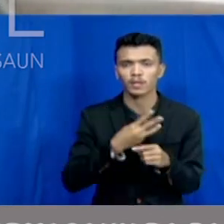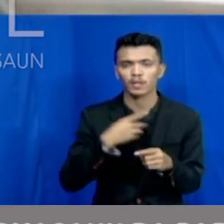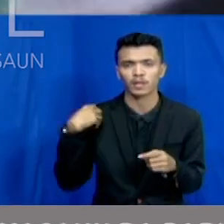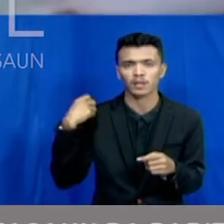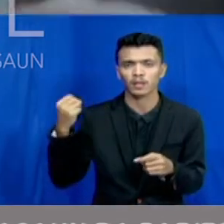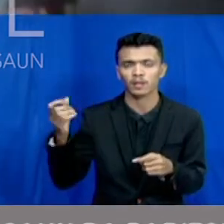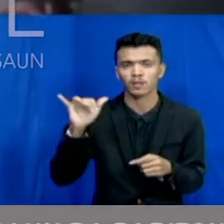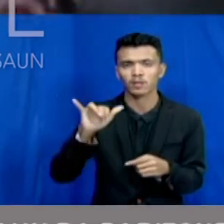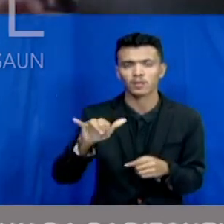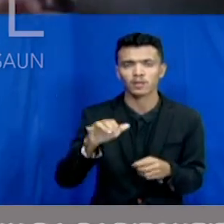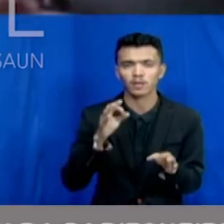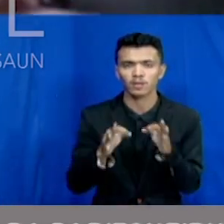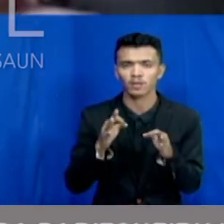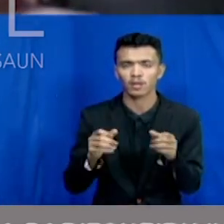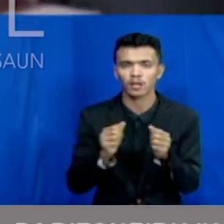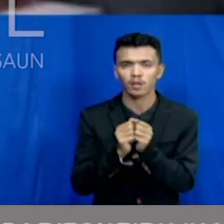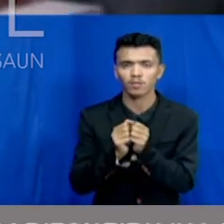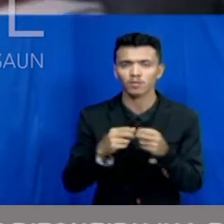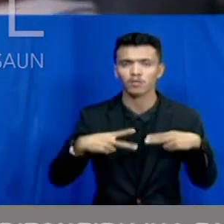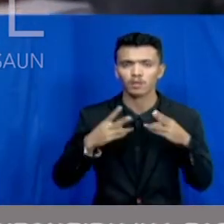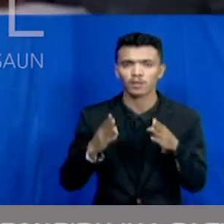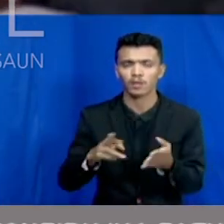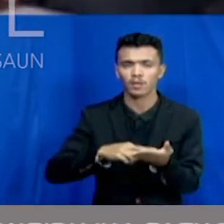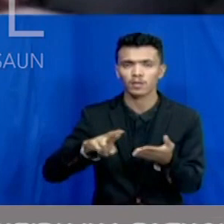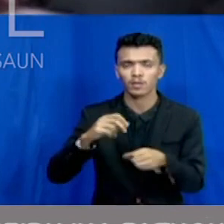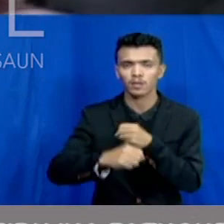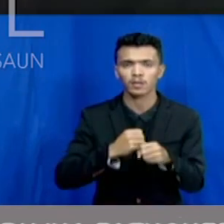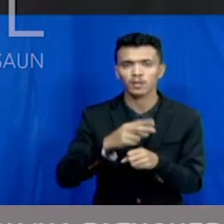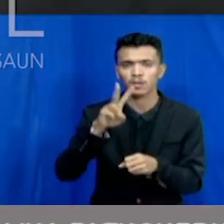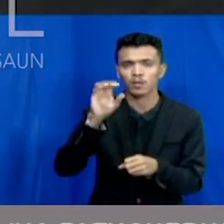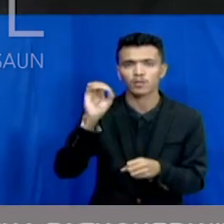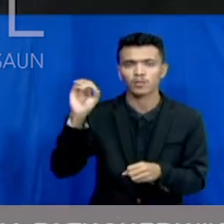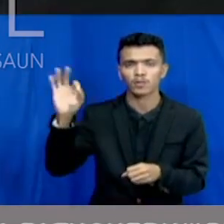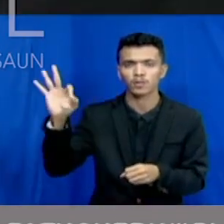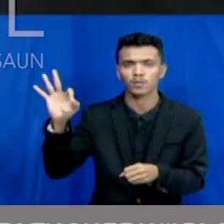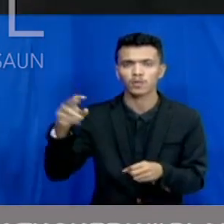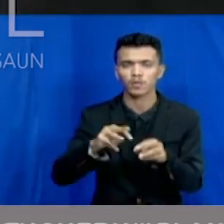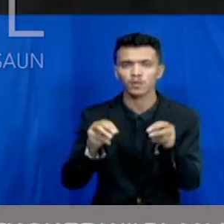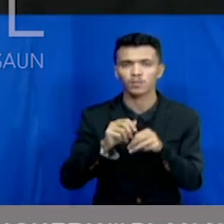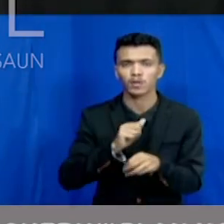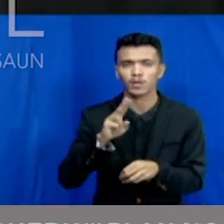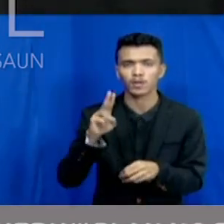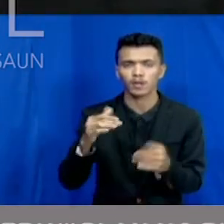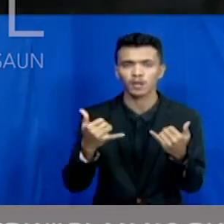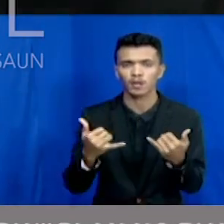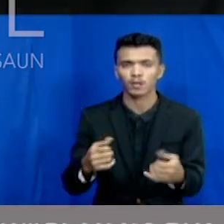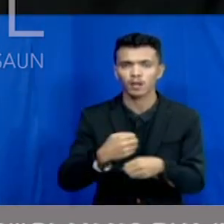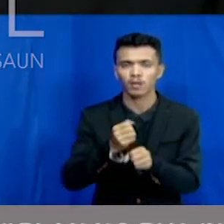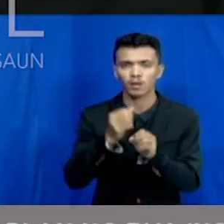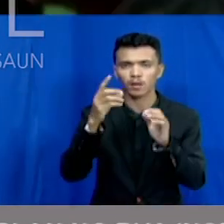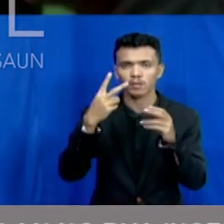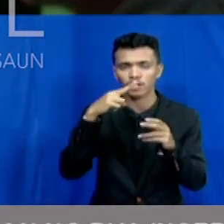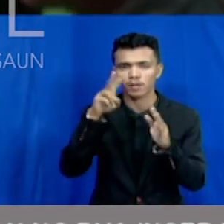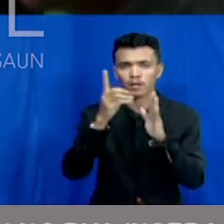sira. Entretanto, total kandidatu veteranus registrado tina rihun ruasia iha munisipio Ainaru nebe dadaung ne halau hela